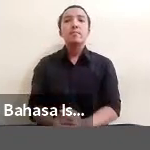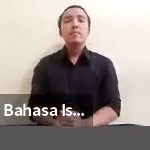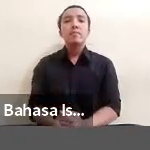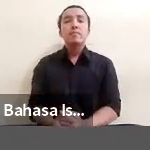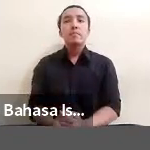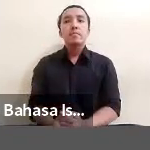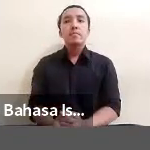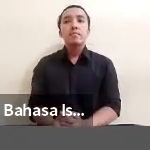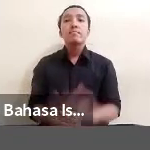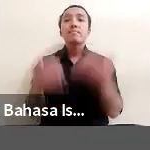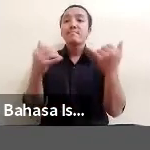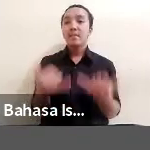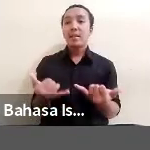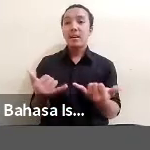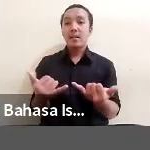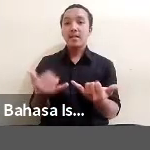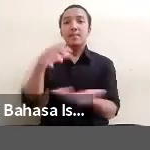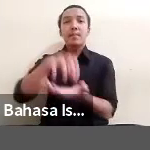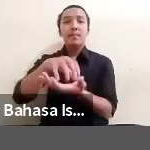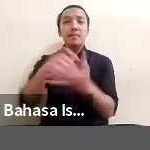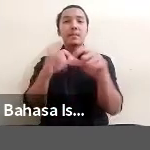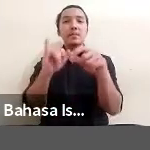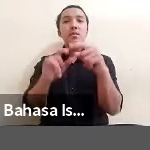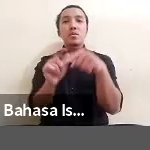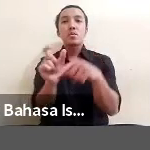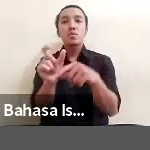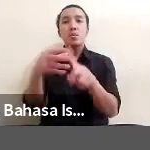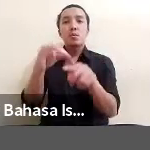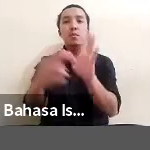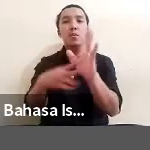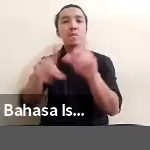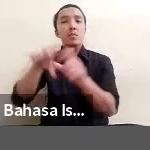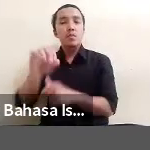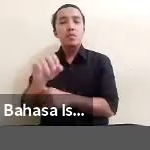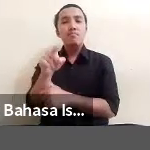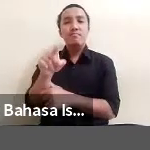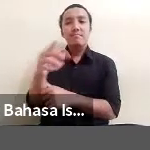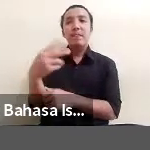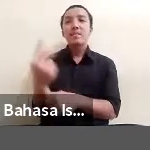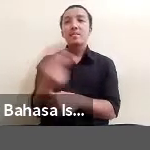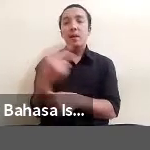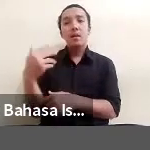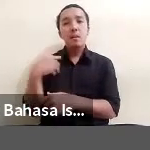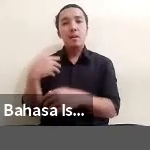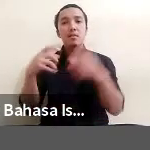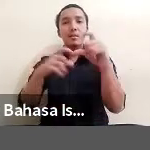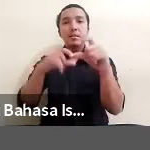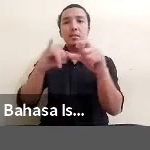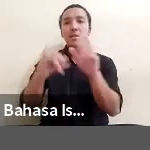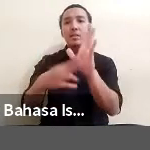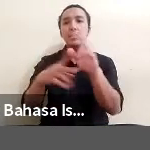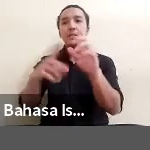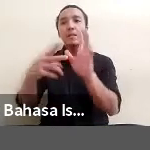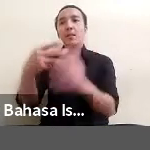Ya, sekarang di Situ Bondo itu kita ada sinergi. Situ Bondo